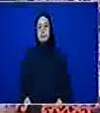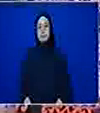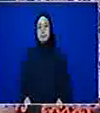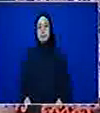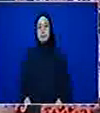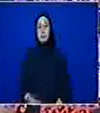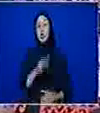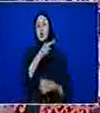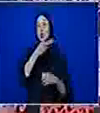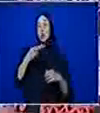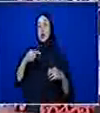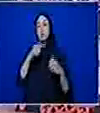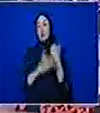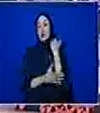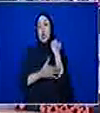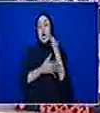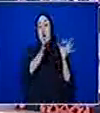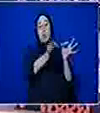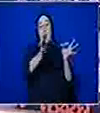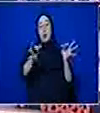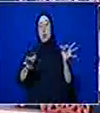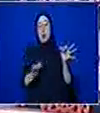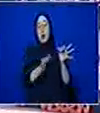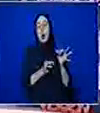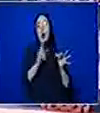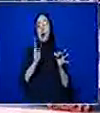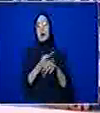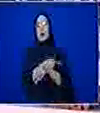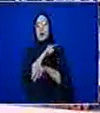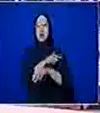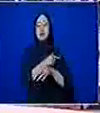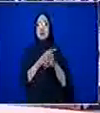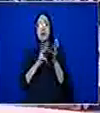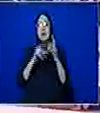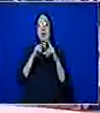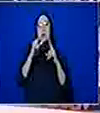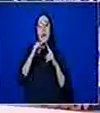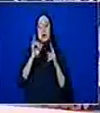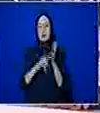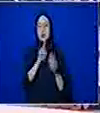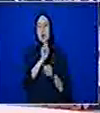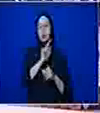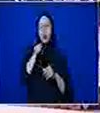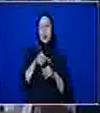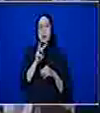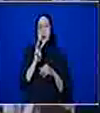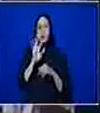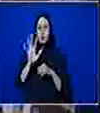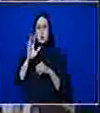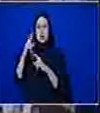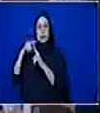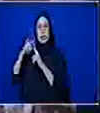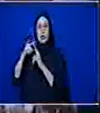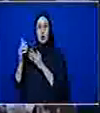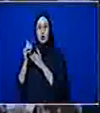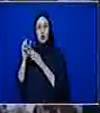Indonesia adalah negara kepulauan dengan potensi ekonomi maritim senilai 1,35 triliun dolar Amerika Serikat. Hal